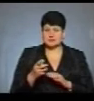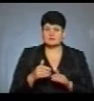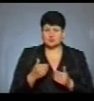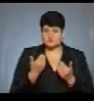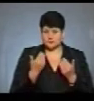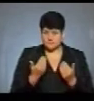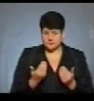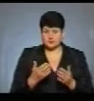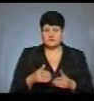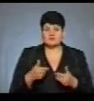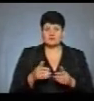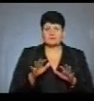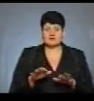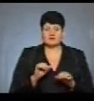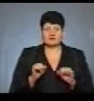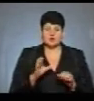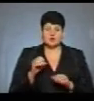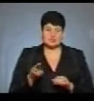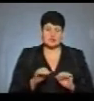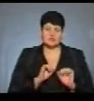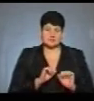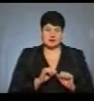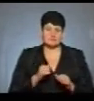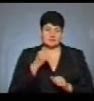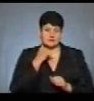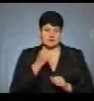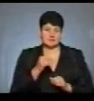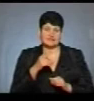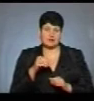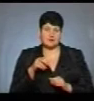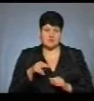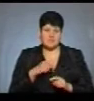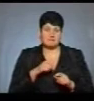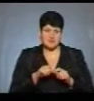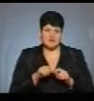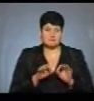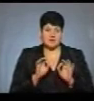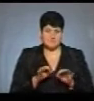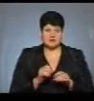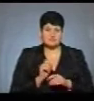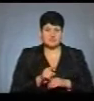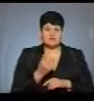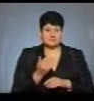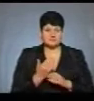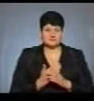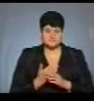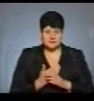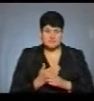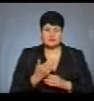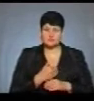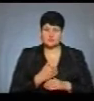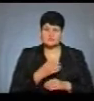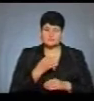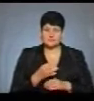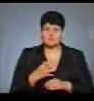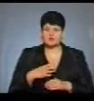вас, щоб ви звернулися в місцеве управління соціального захисту, або завтра по телефону до департаменту, ми перевіримо правильність призначення вашої субсидії. Але разом з тим